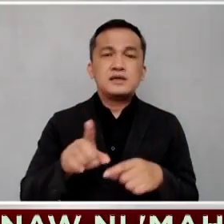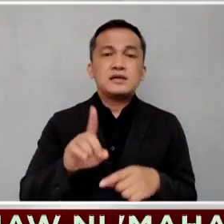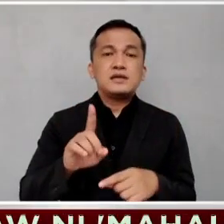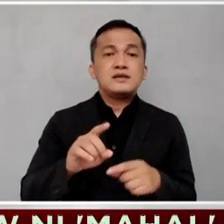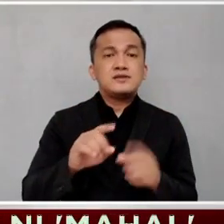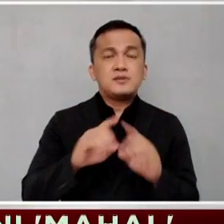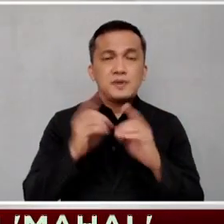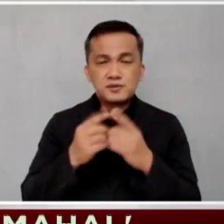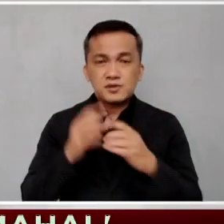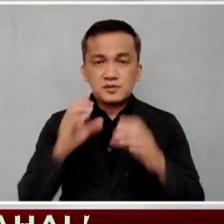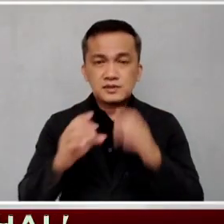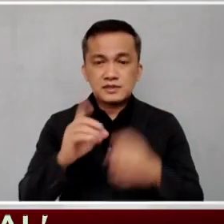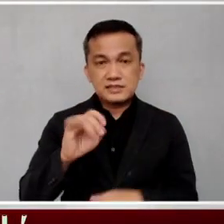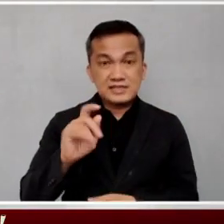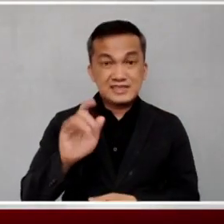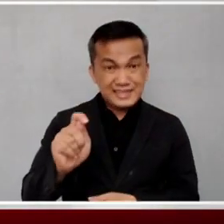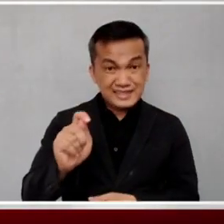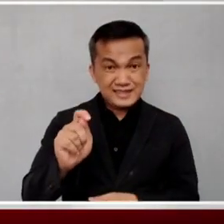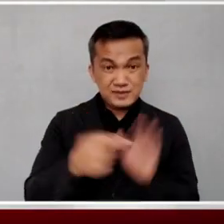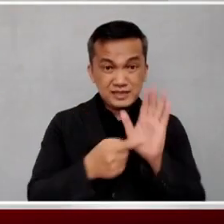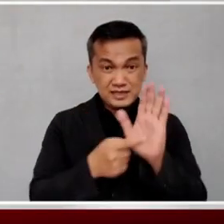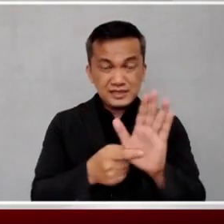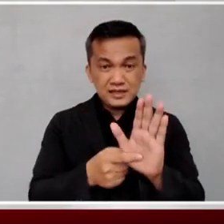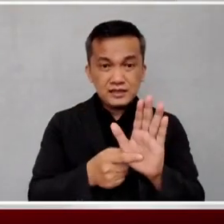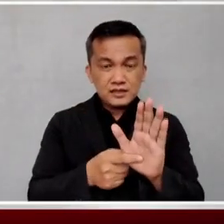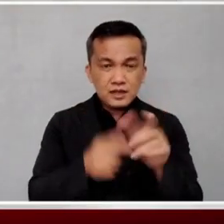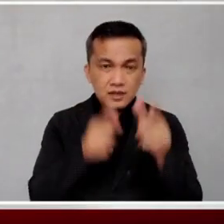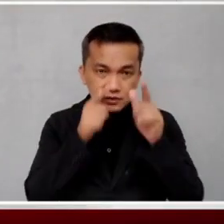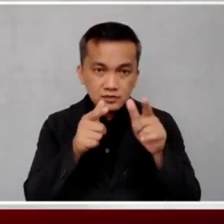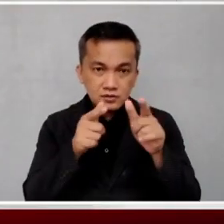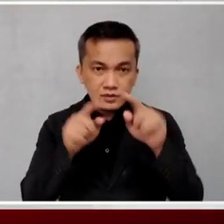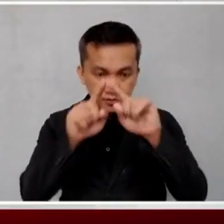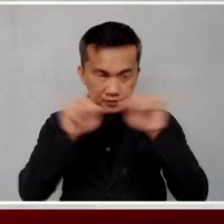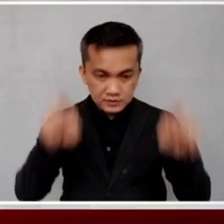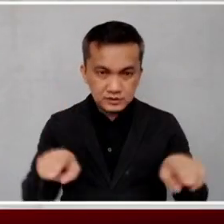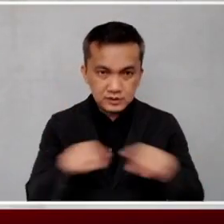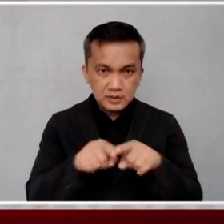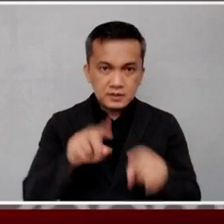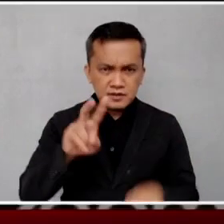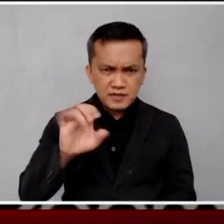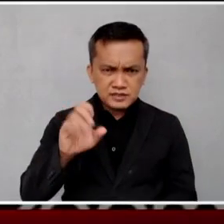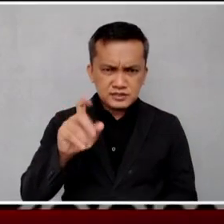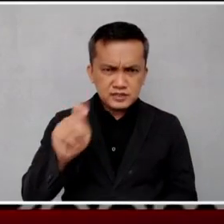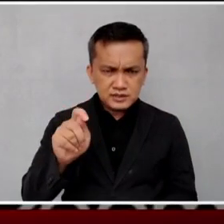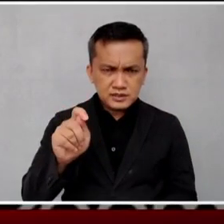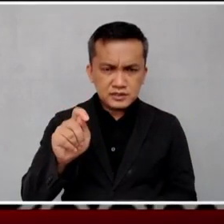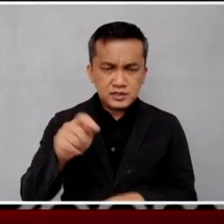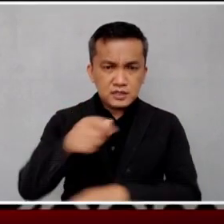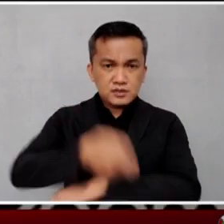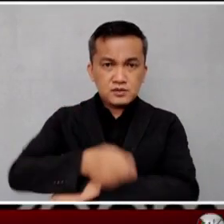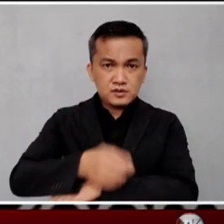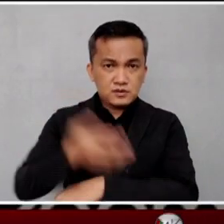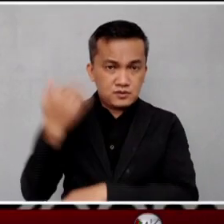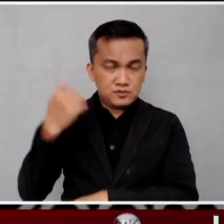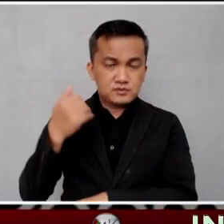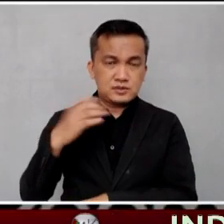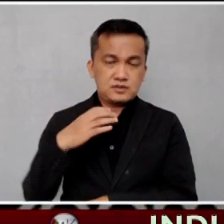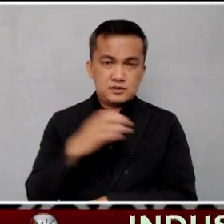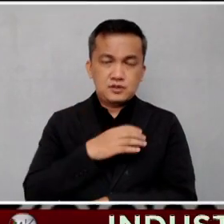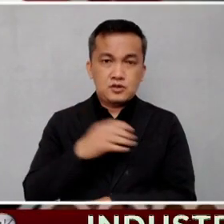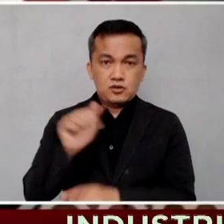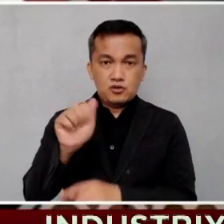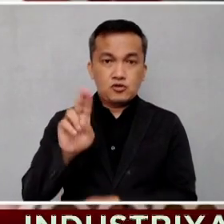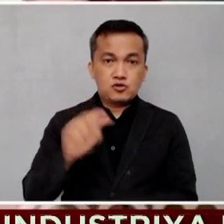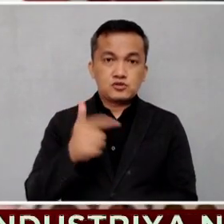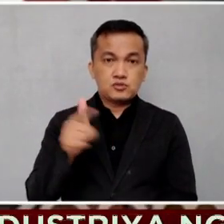o DICT ang magiging itsura ng VaxCert sa isang pagdinig sa Kamara noong Agosto 27. Aminado naman